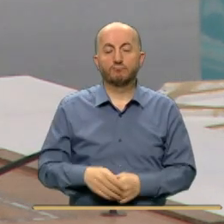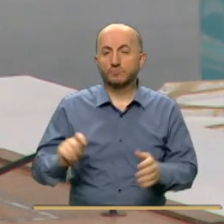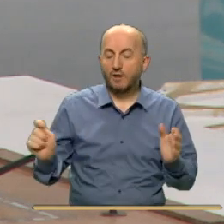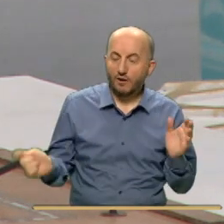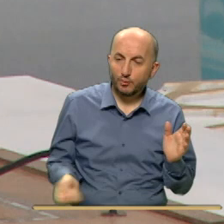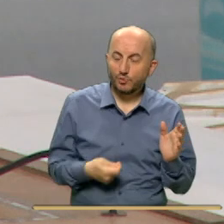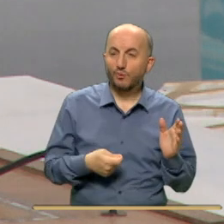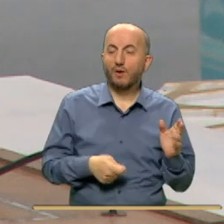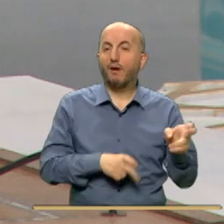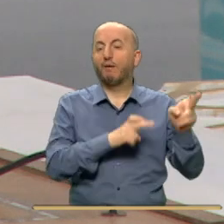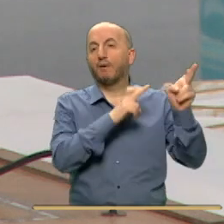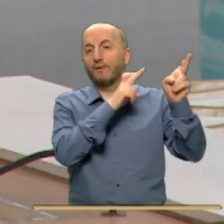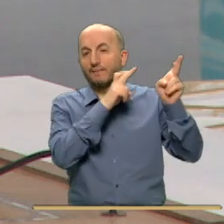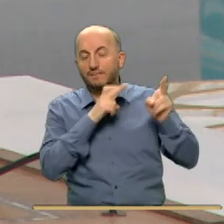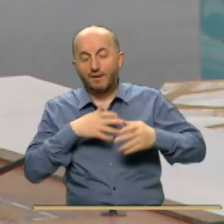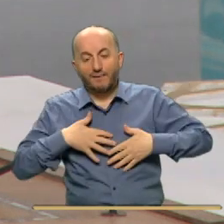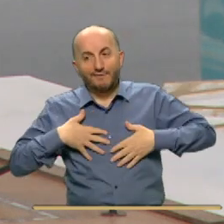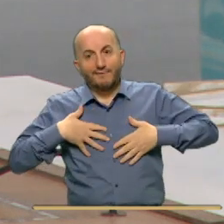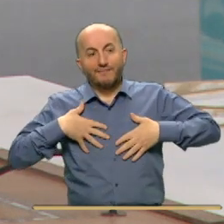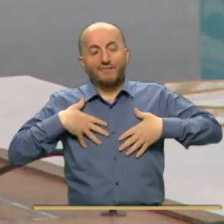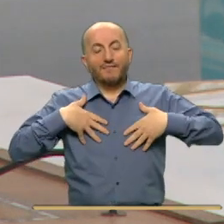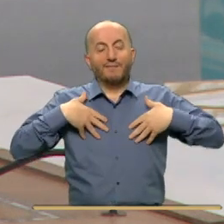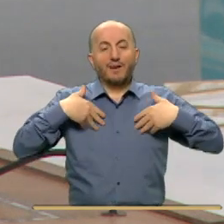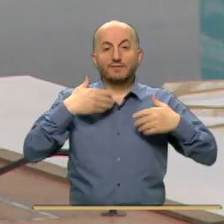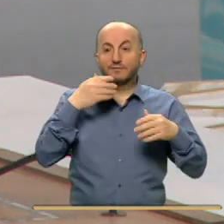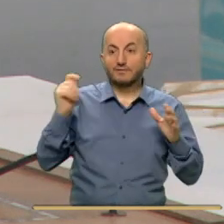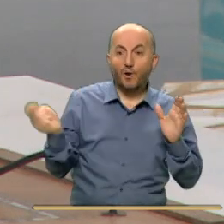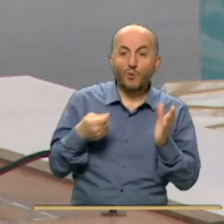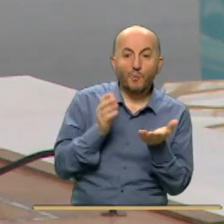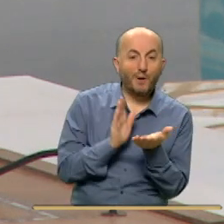Sahuruyla, iftarın sevinciyle, sahurun bereketiyle.